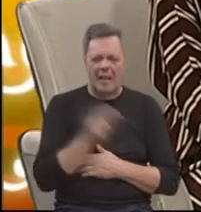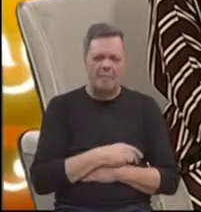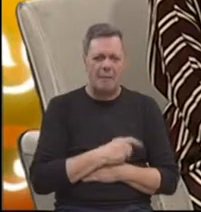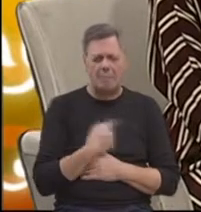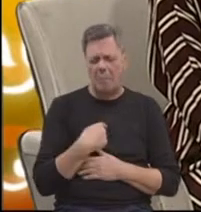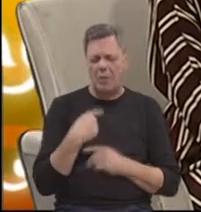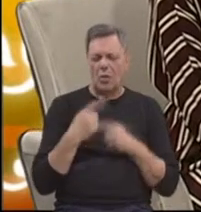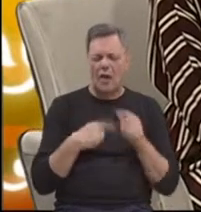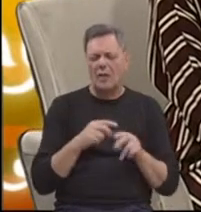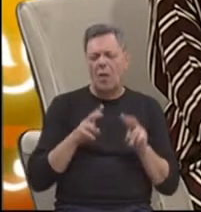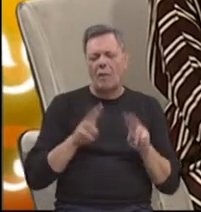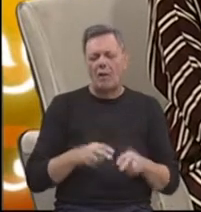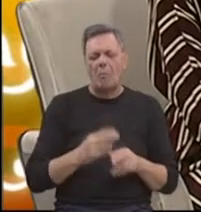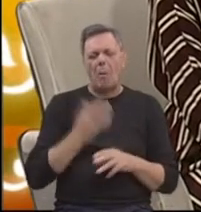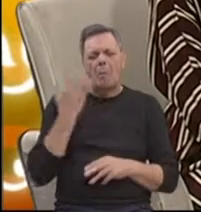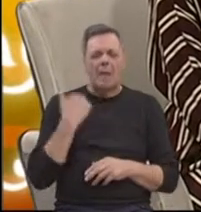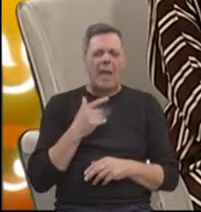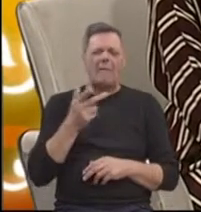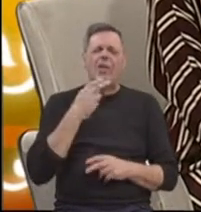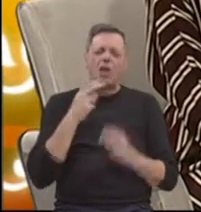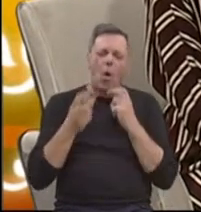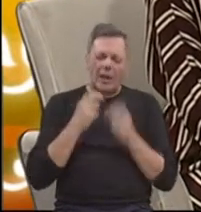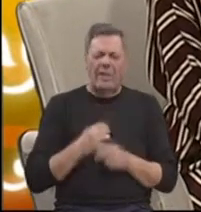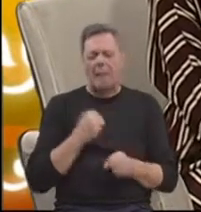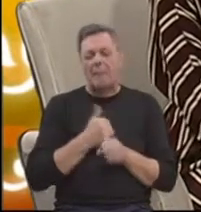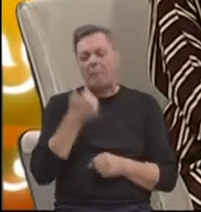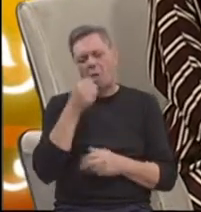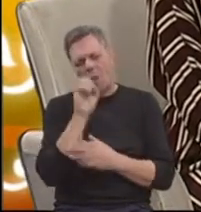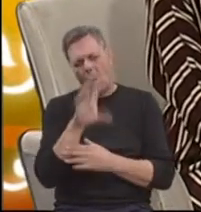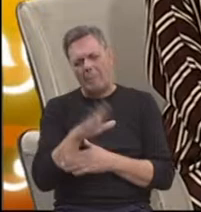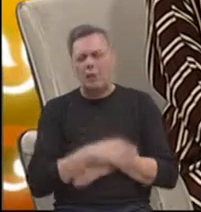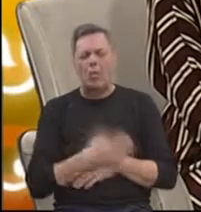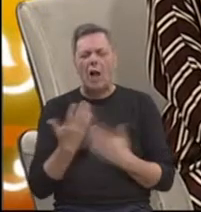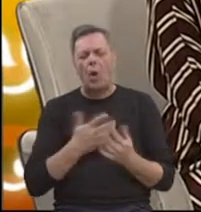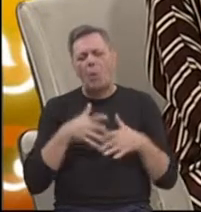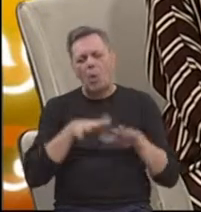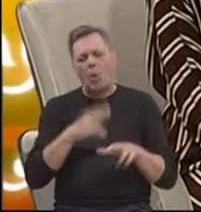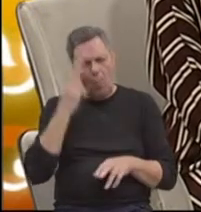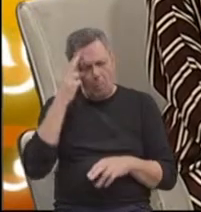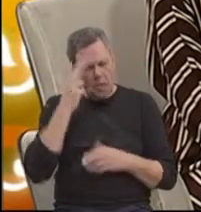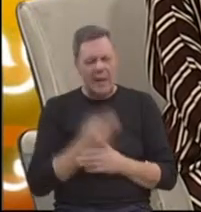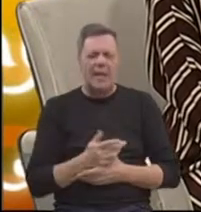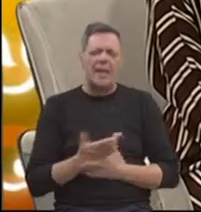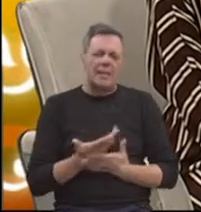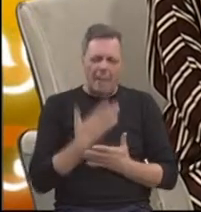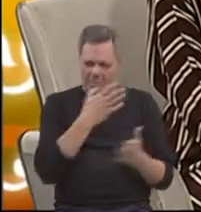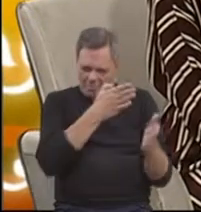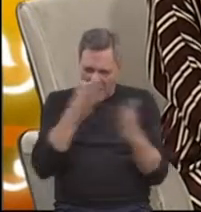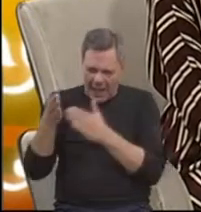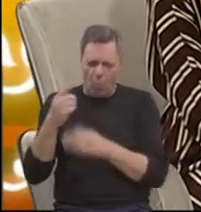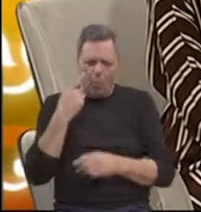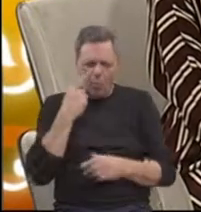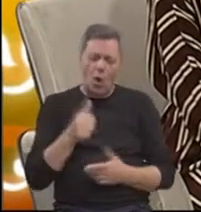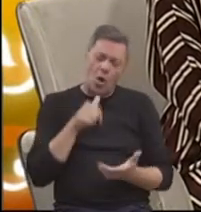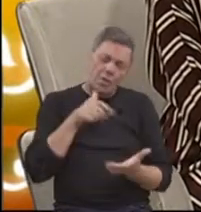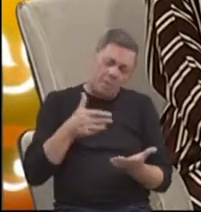nekako tradicionalno već imamo. Prije vašeg kongresa napravimo jednu emisiju da bi ljude upoznali, da bi im svratili pozornost,